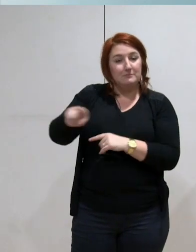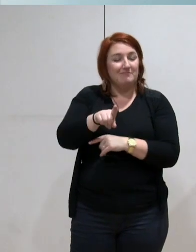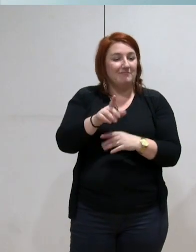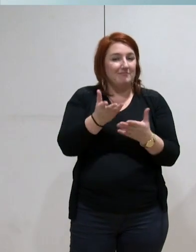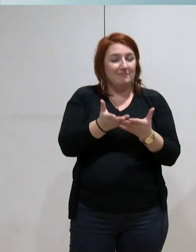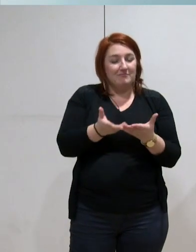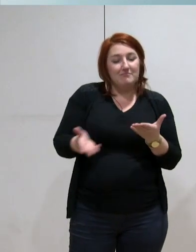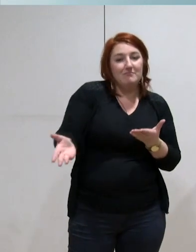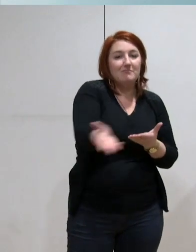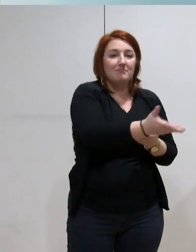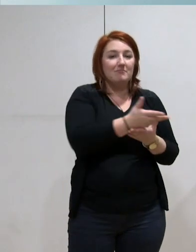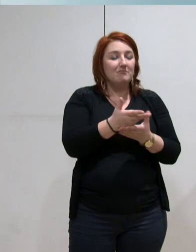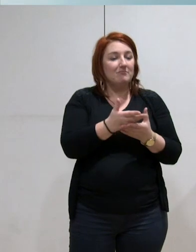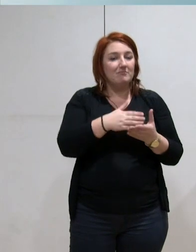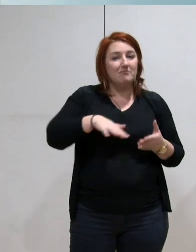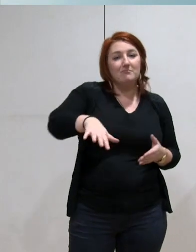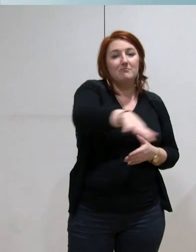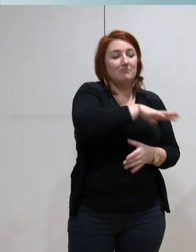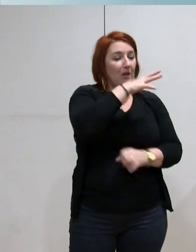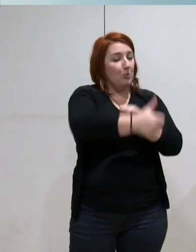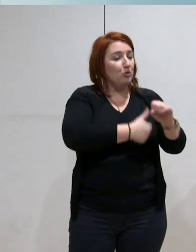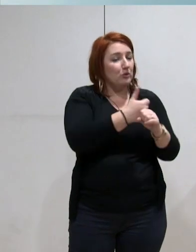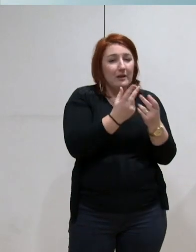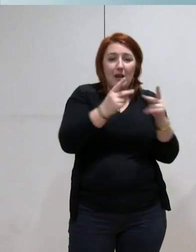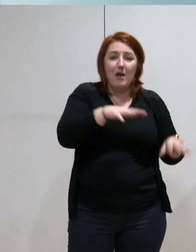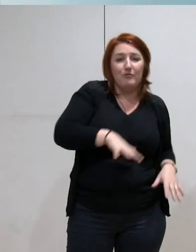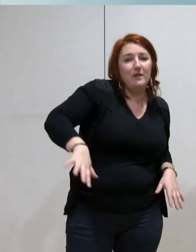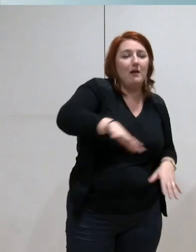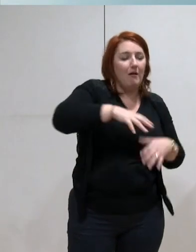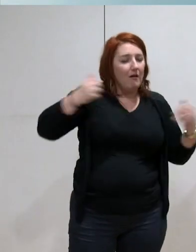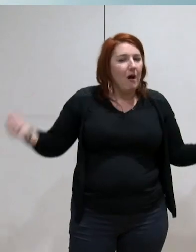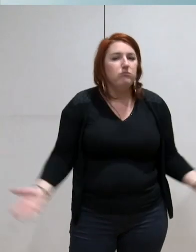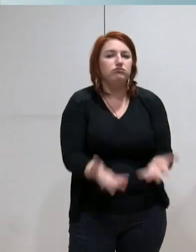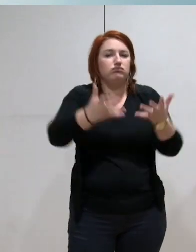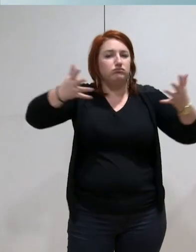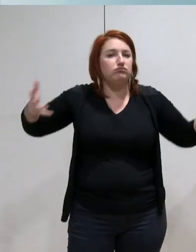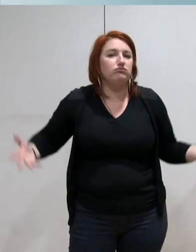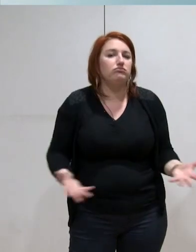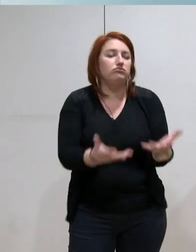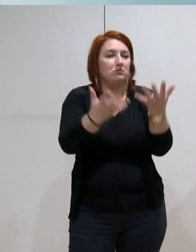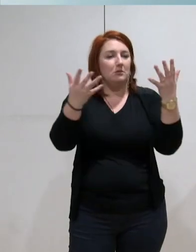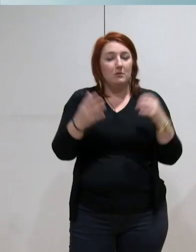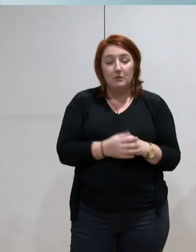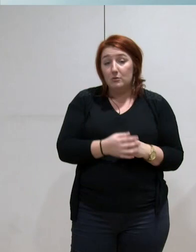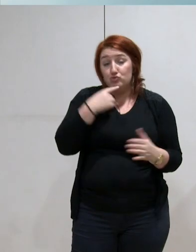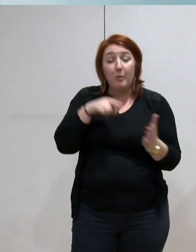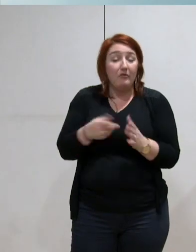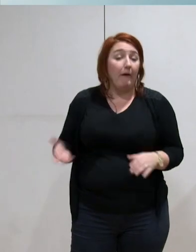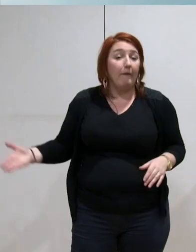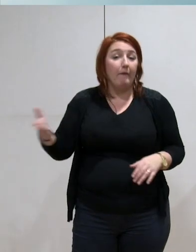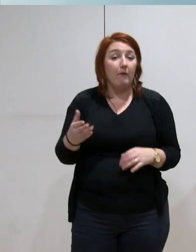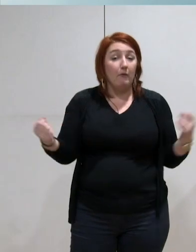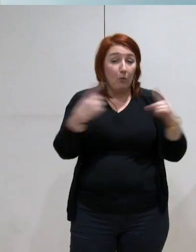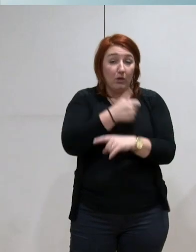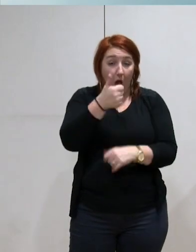notre de notre métropole toute l'année de notre ville plutôt que de faire un jour de carmè un jour de fête au